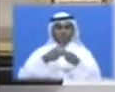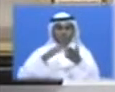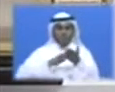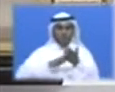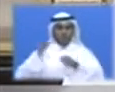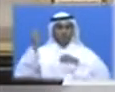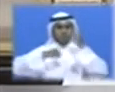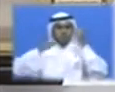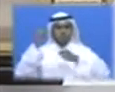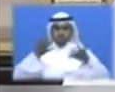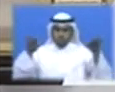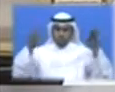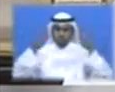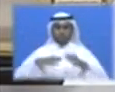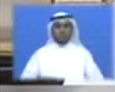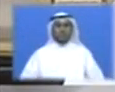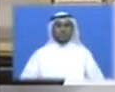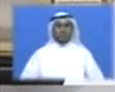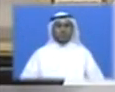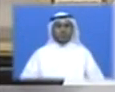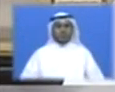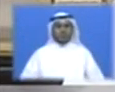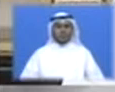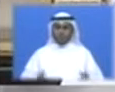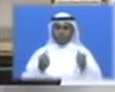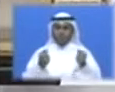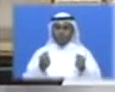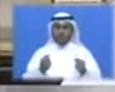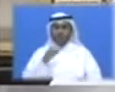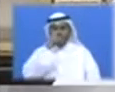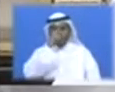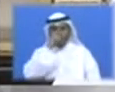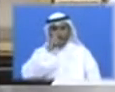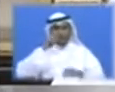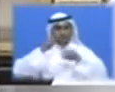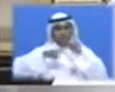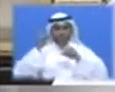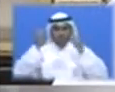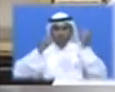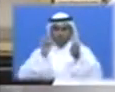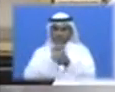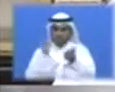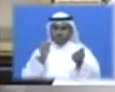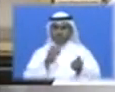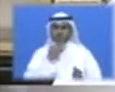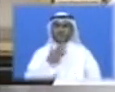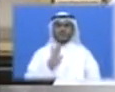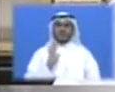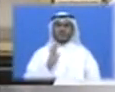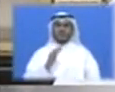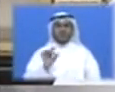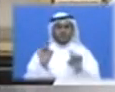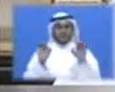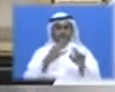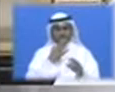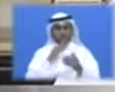الكويتي، ووضعت 22 توصية لعلاج العنف المجتمعي خاصة عند فئة